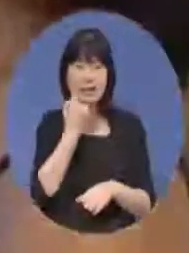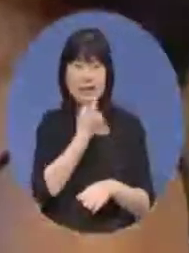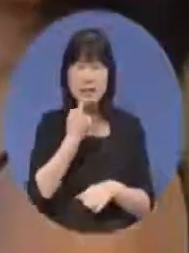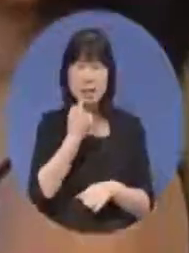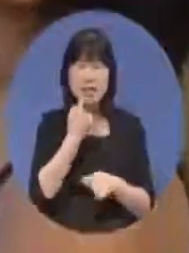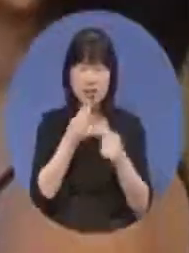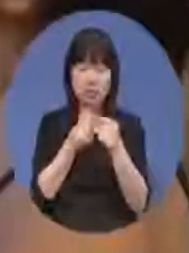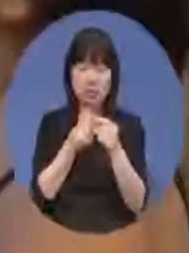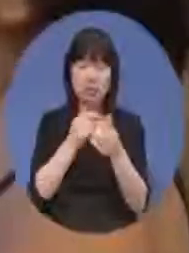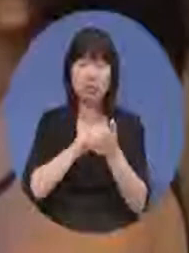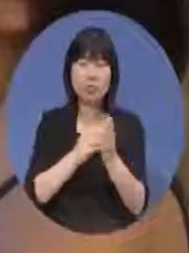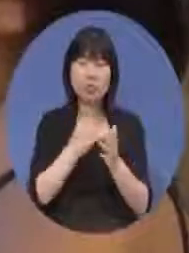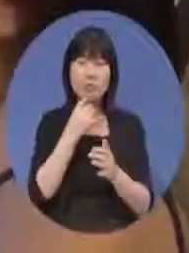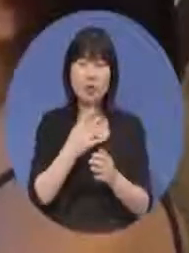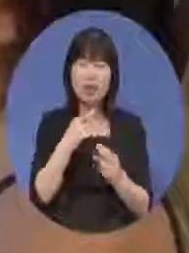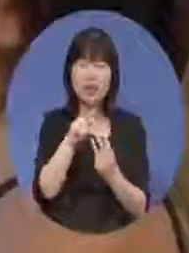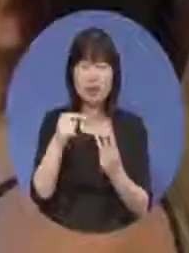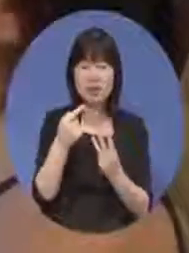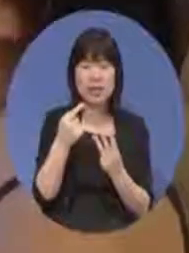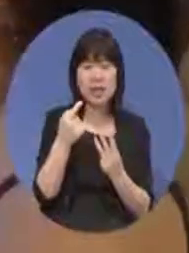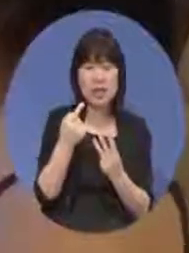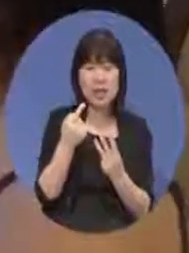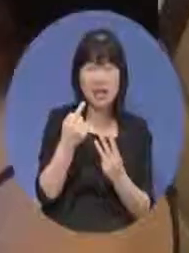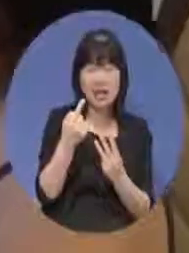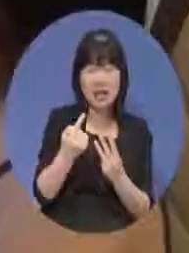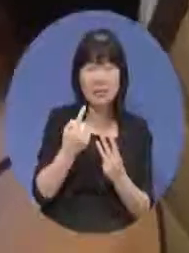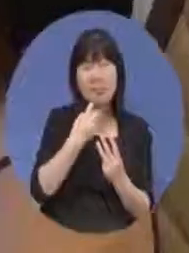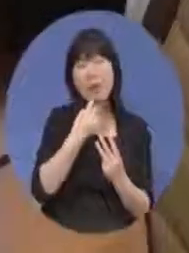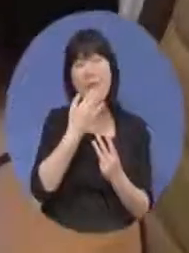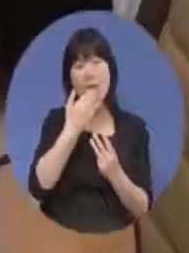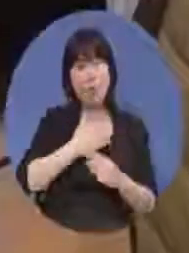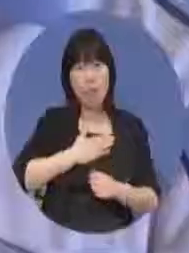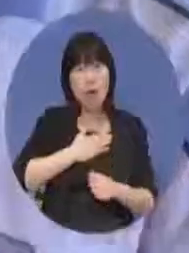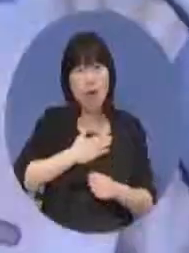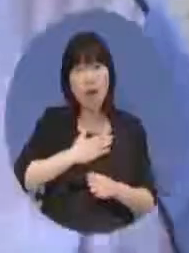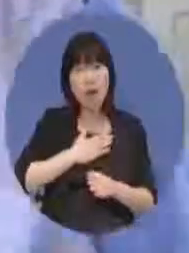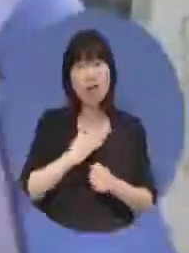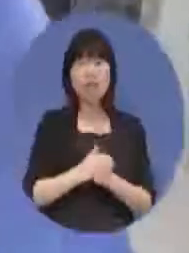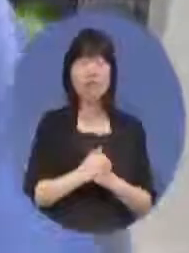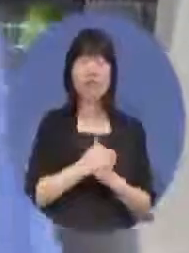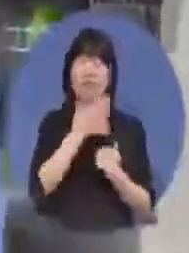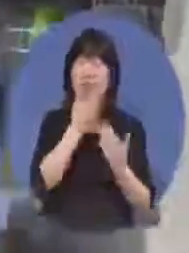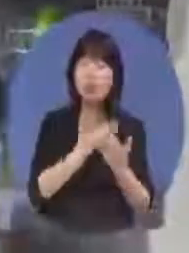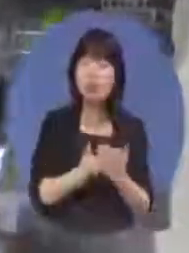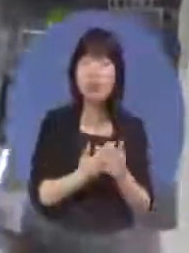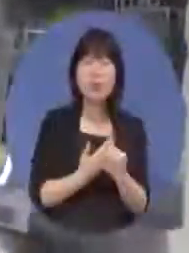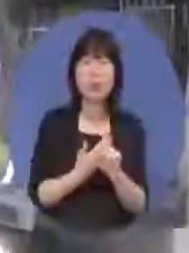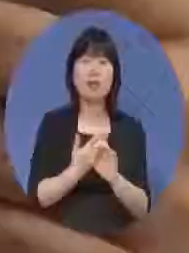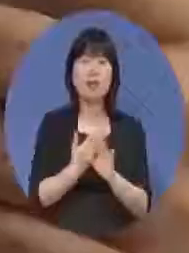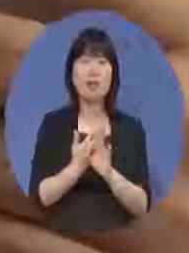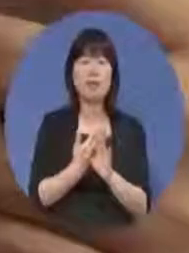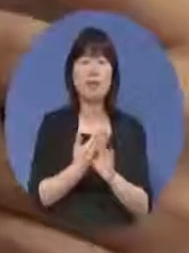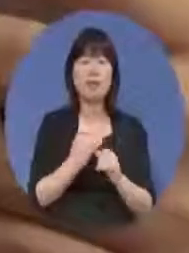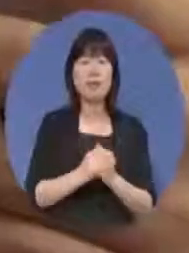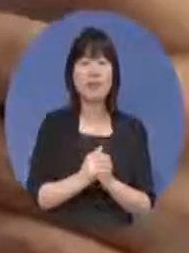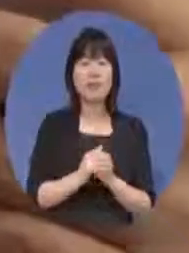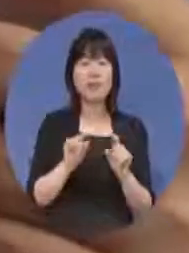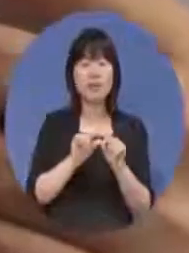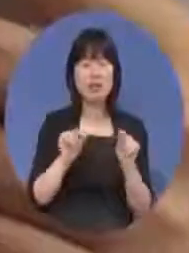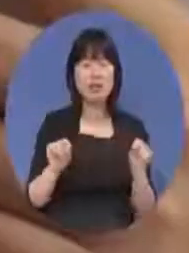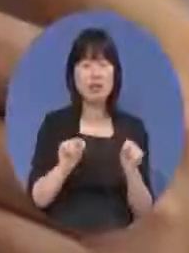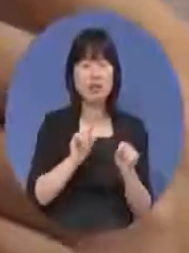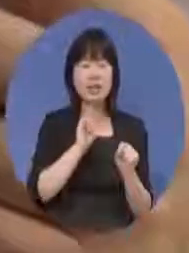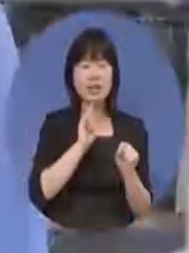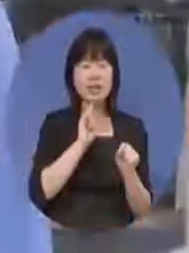만큼만. 이거보다 한 3분의 2만 먹으면 좋아. 이거보다 한 3분만 먹으면 제일 중요한 게 이제 음식 얘기인데요.